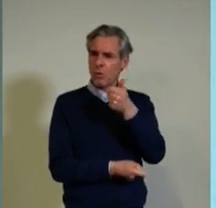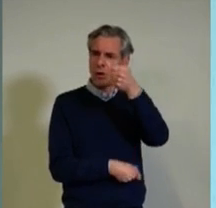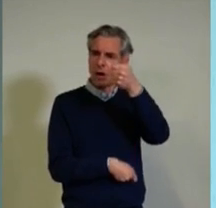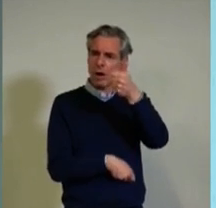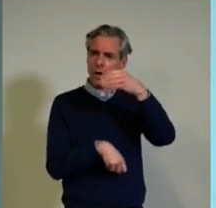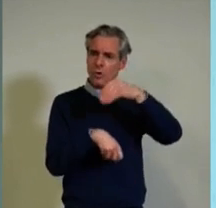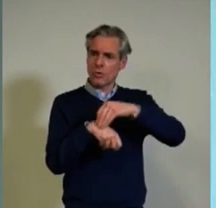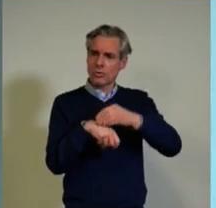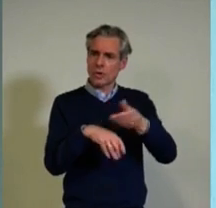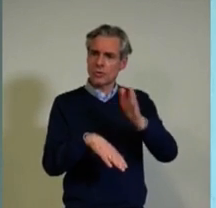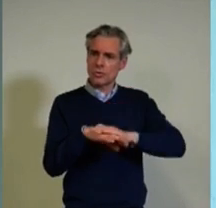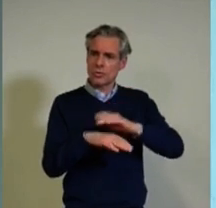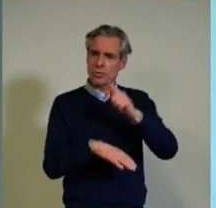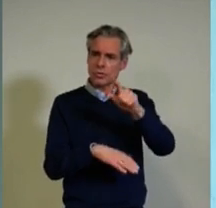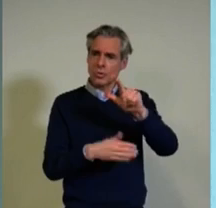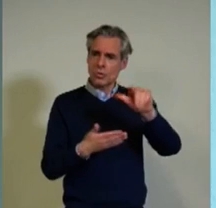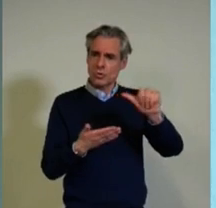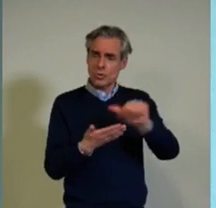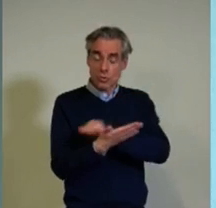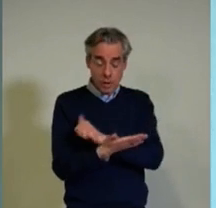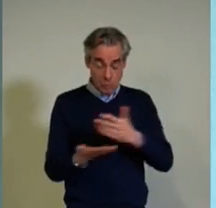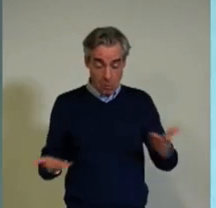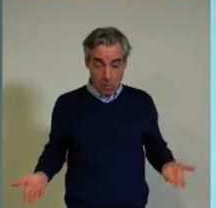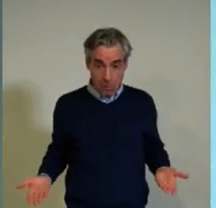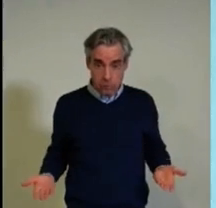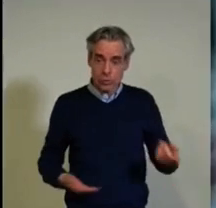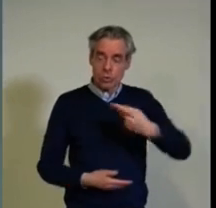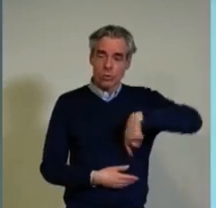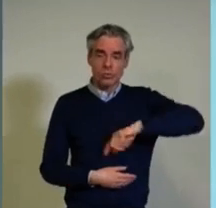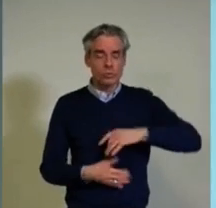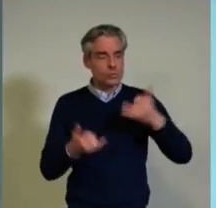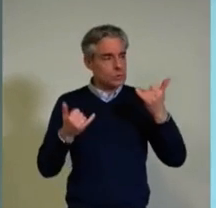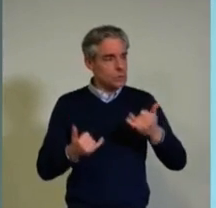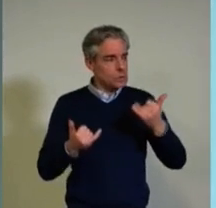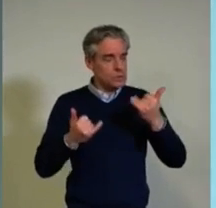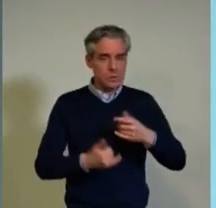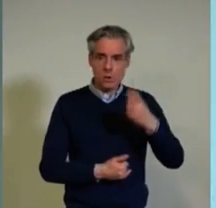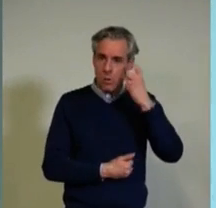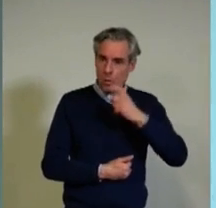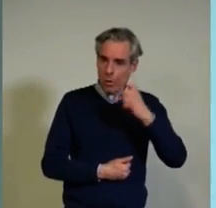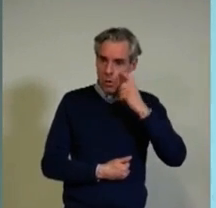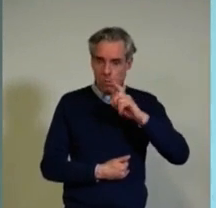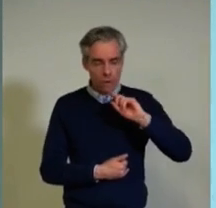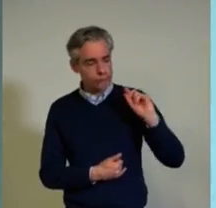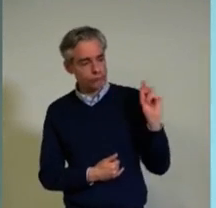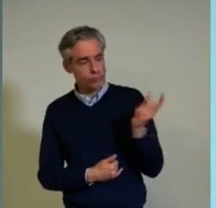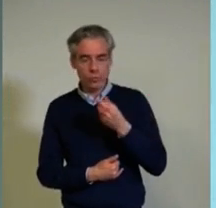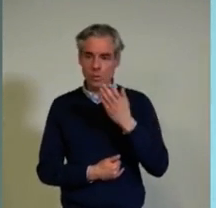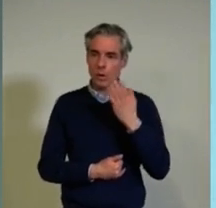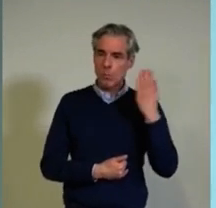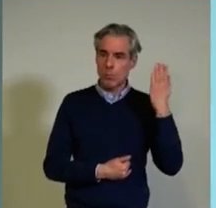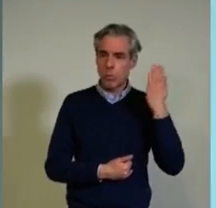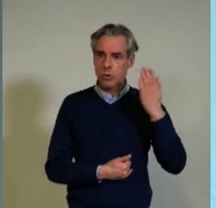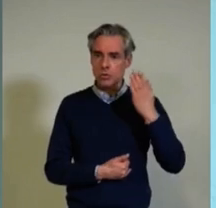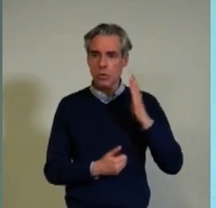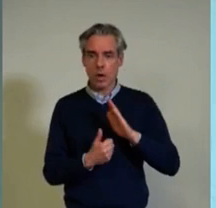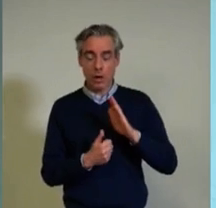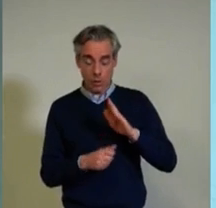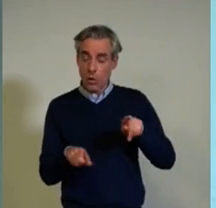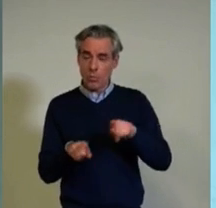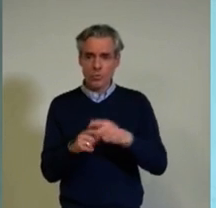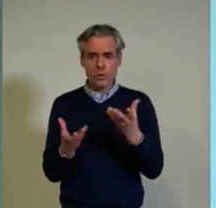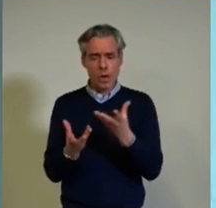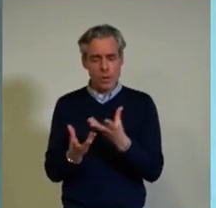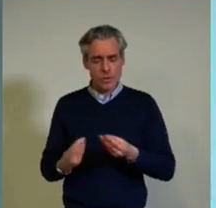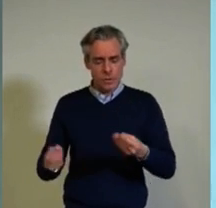2 ? On voit qu'on a tous besoin, et je pense qu'au-delà de nous, nos modestes personnes, les habitants en général ont